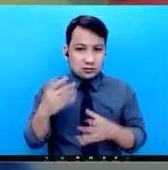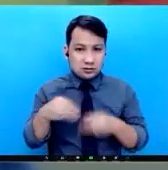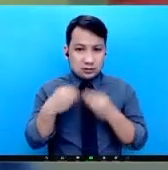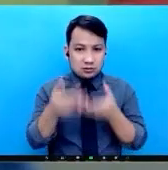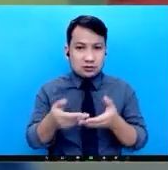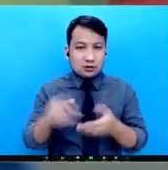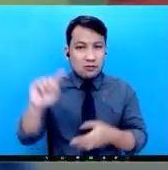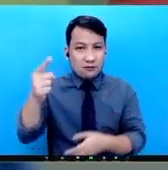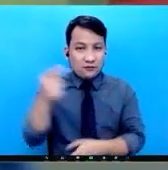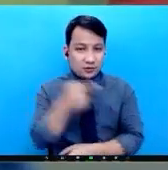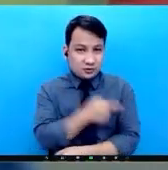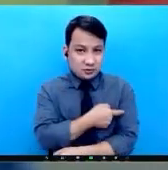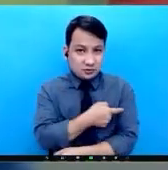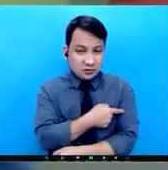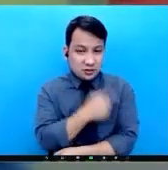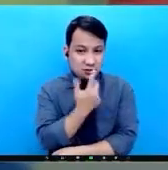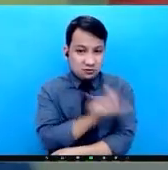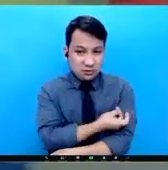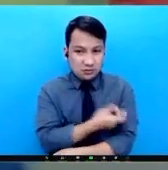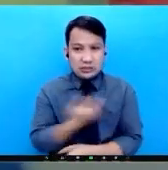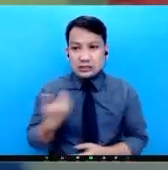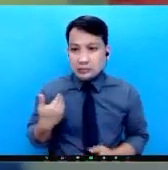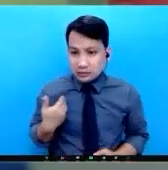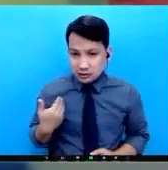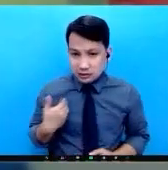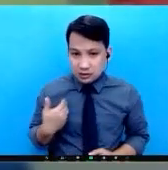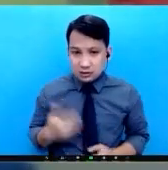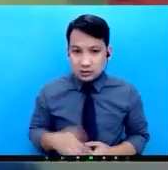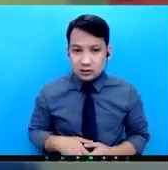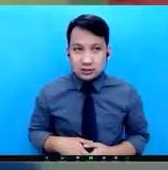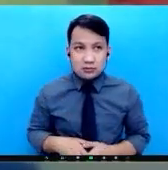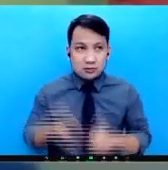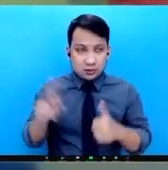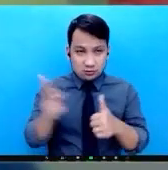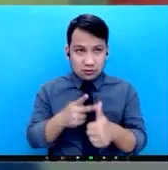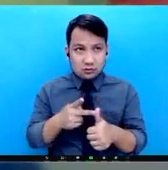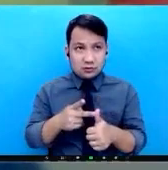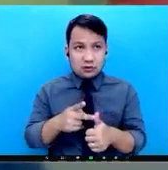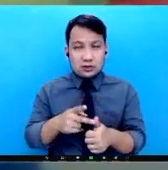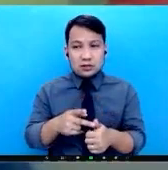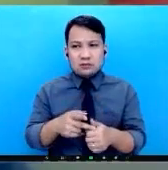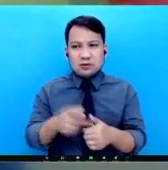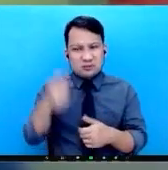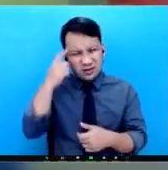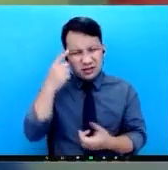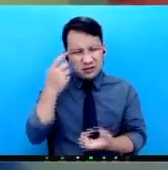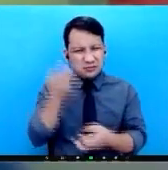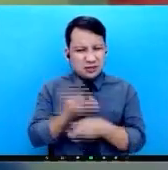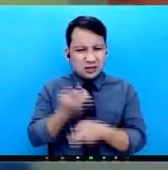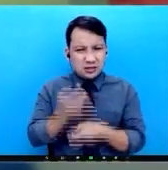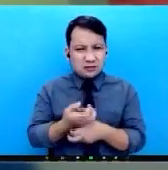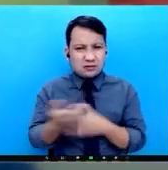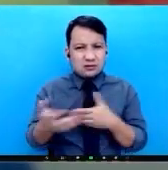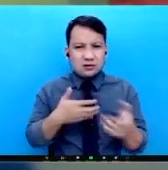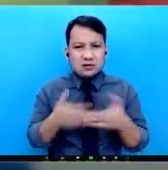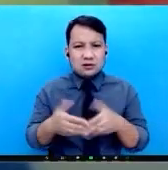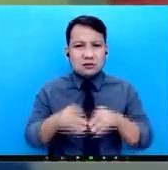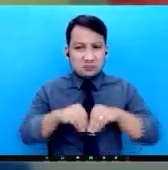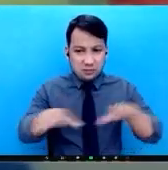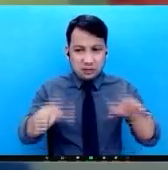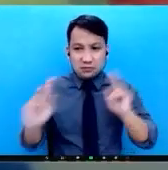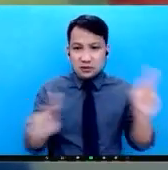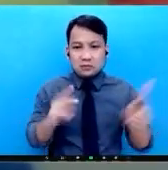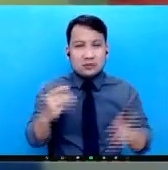course nung vaccination, yung tinatawag natin na primary series. So I think na mahirap gawin yon kasi masyadong maraming tao ang hindi pa